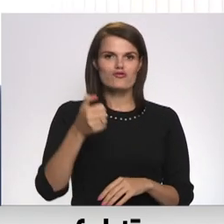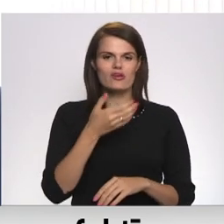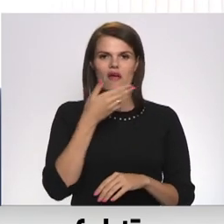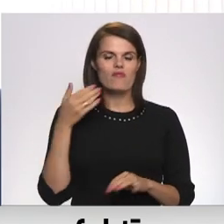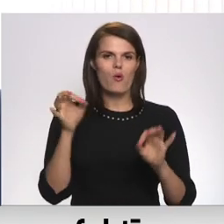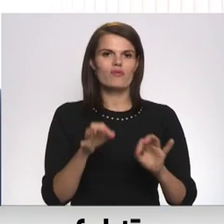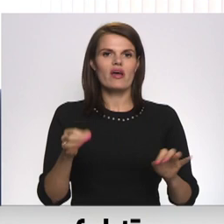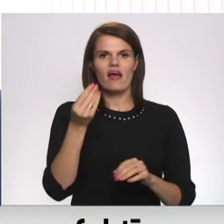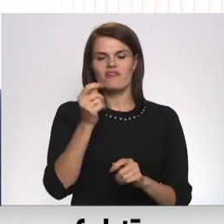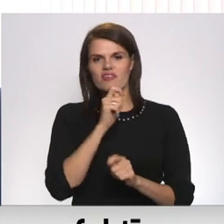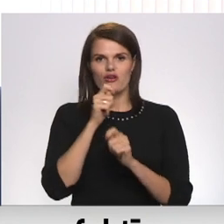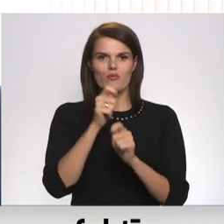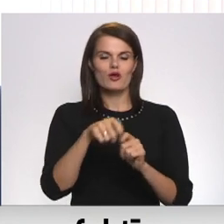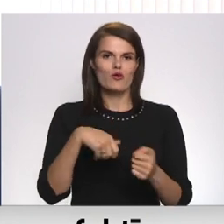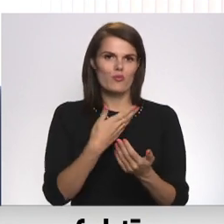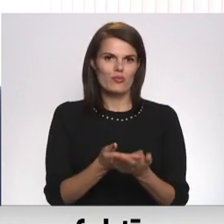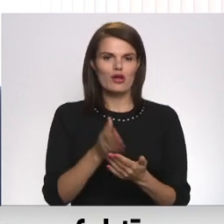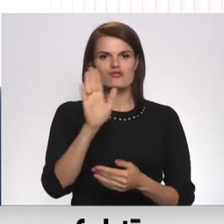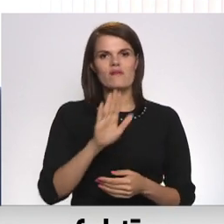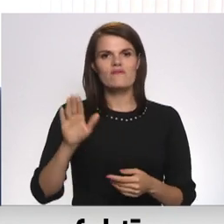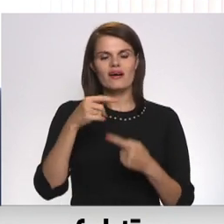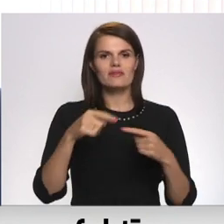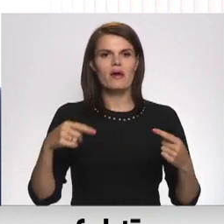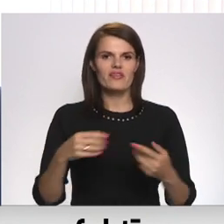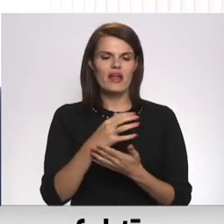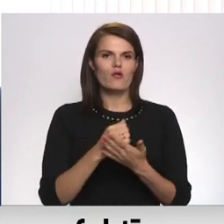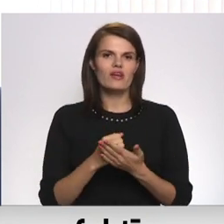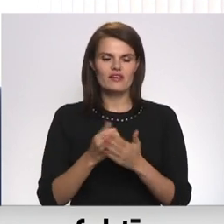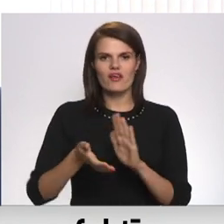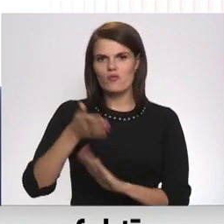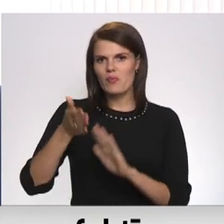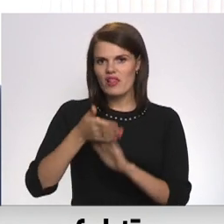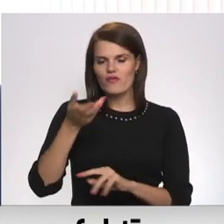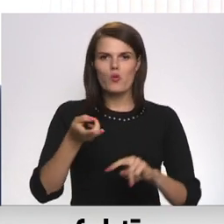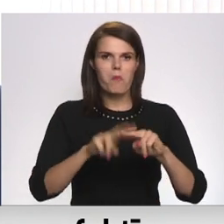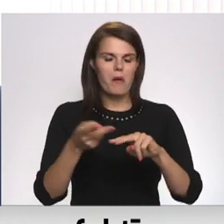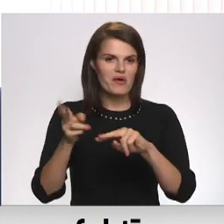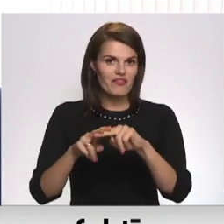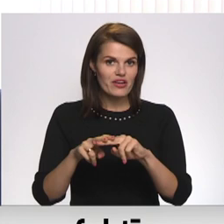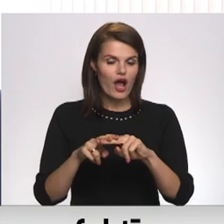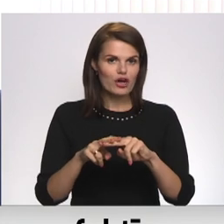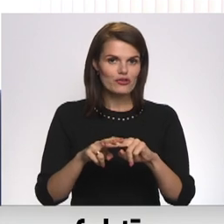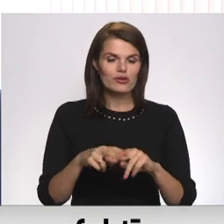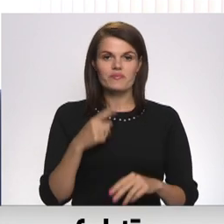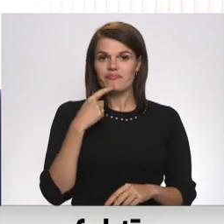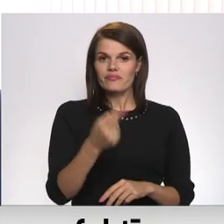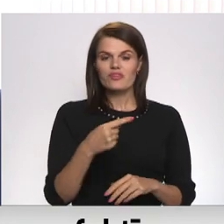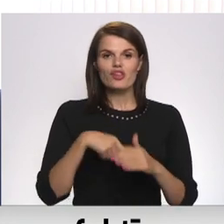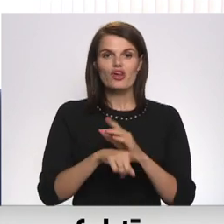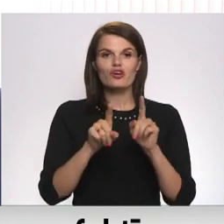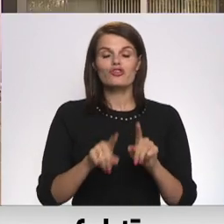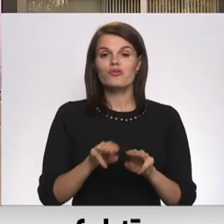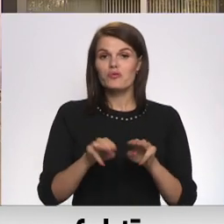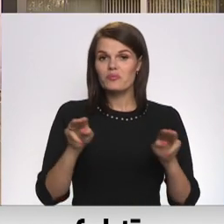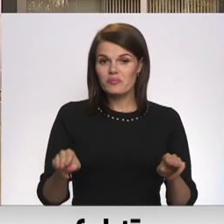nekāds finansējums piešķirts priekš valsts materiālu rezervju pilnveidošanas un papildināšanas. Norāda iekšlietu ministrs minot,